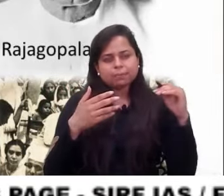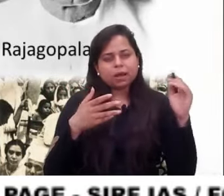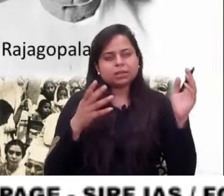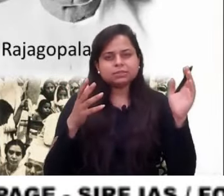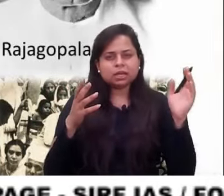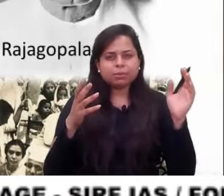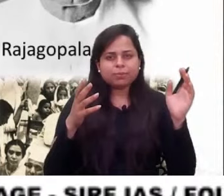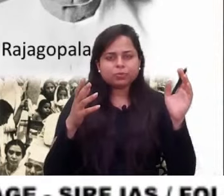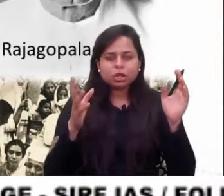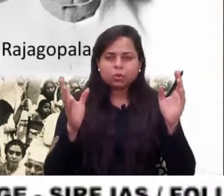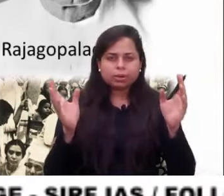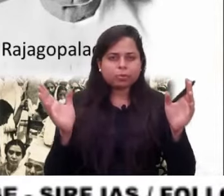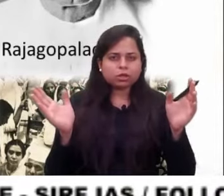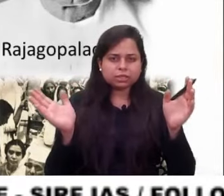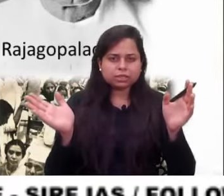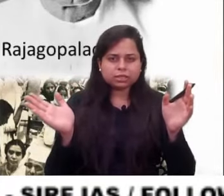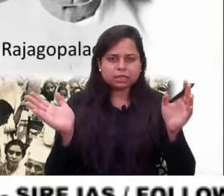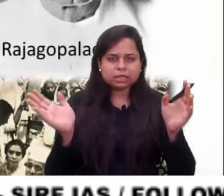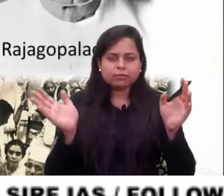पाकिस्तान